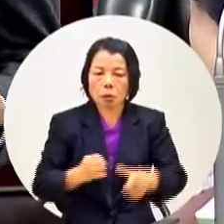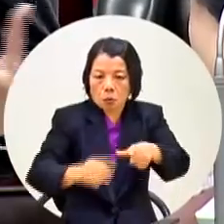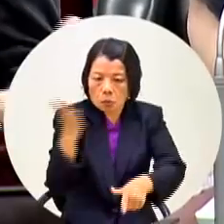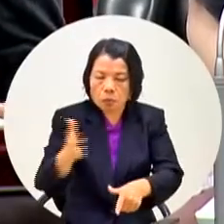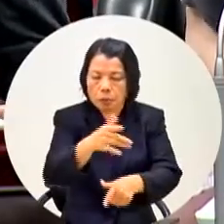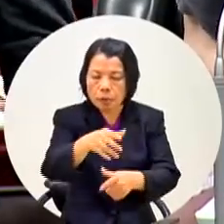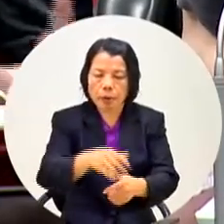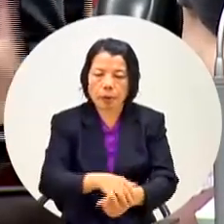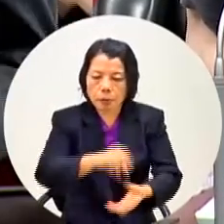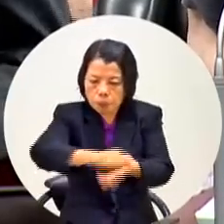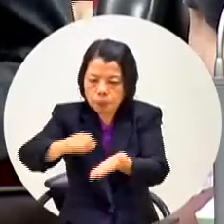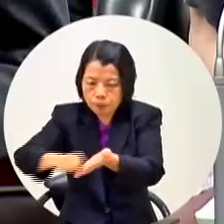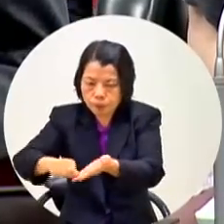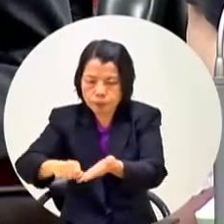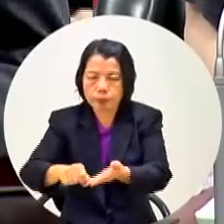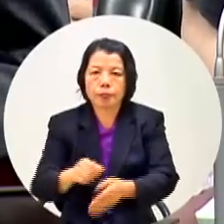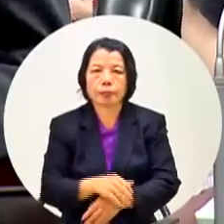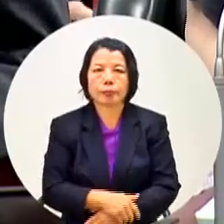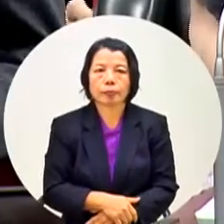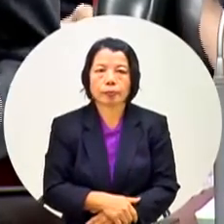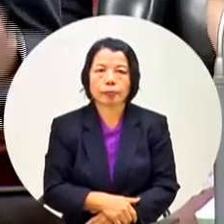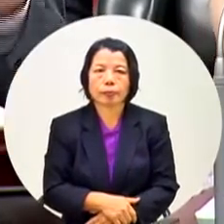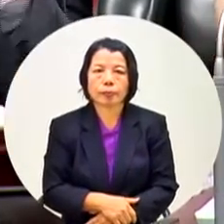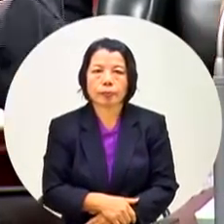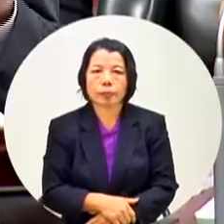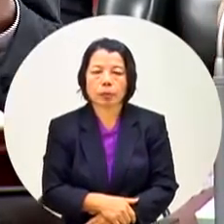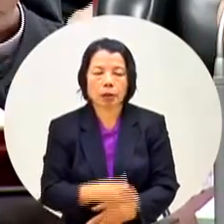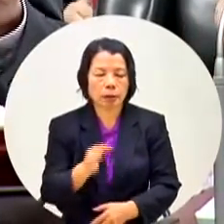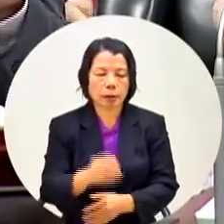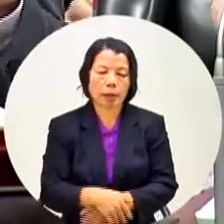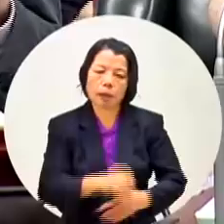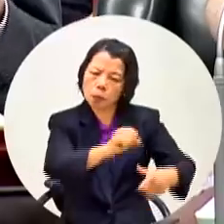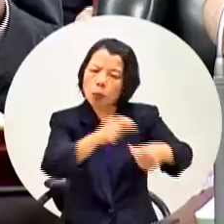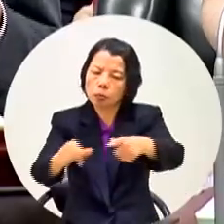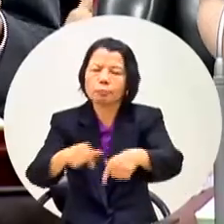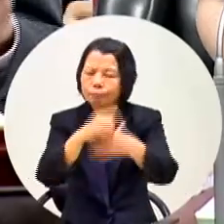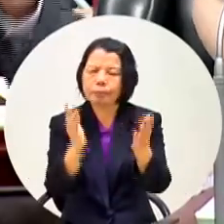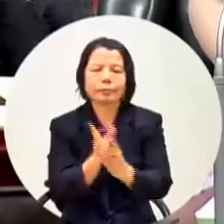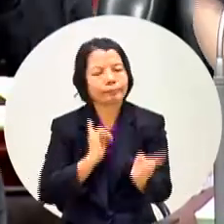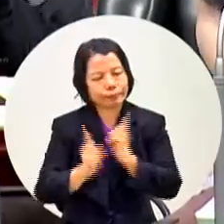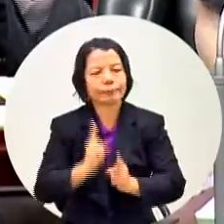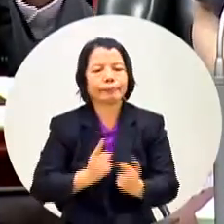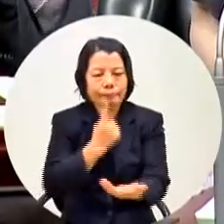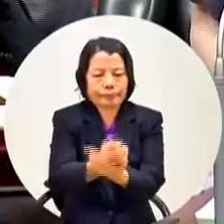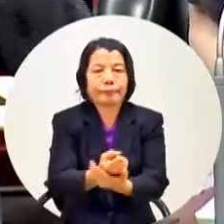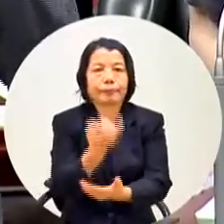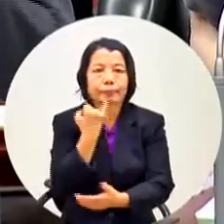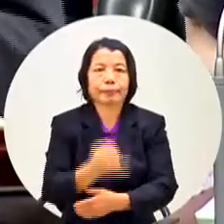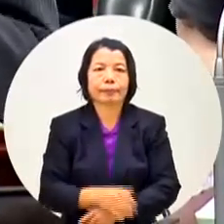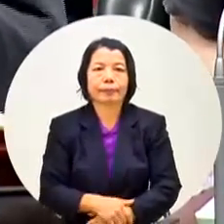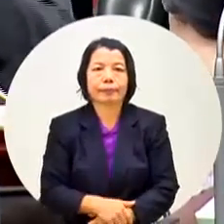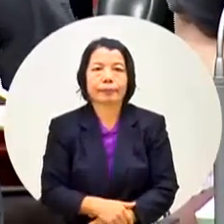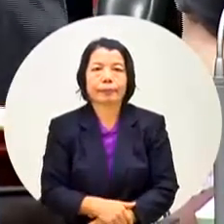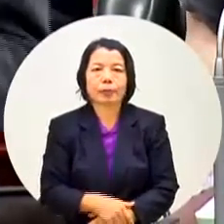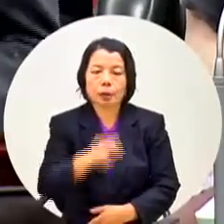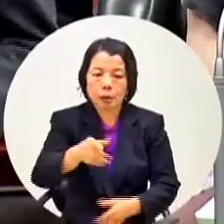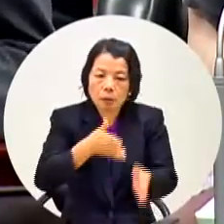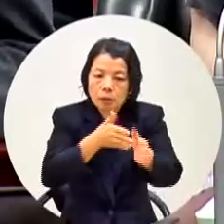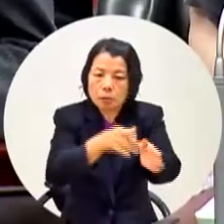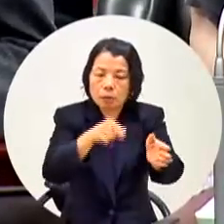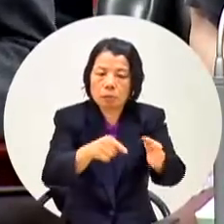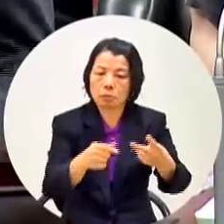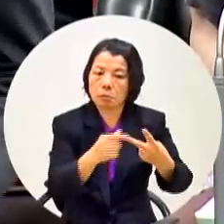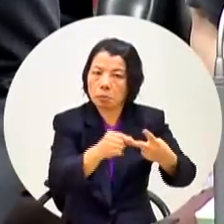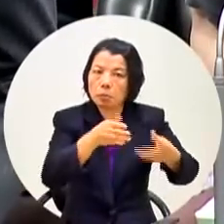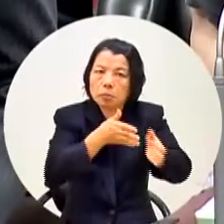对，采购法就任何厂商都可以进来，哦，那但是我们有个要求，就是你这个车厢二阶的车一定要到一阶，我们一定要一阶